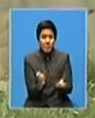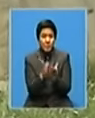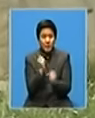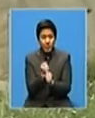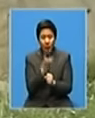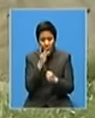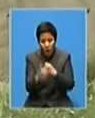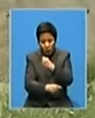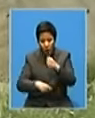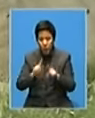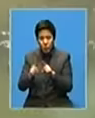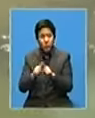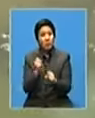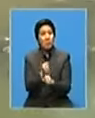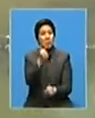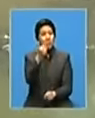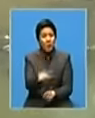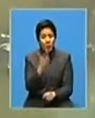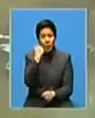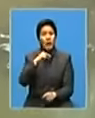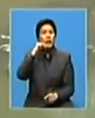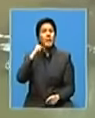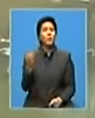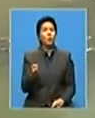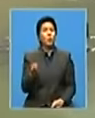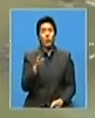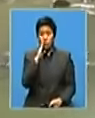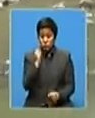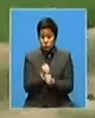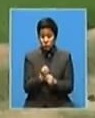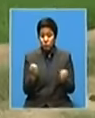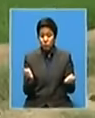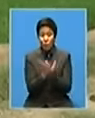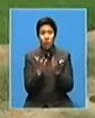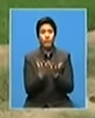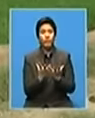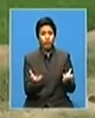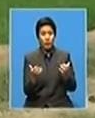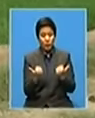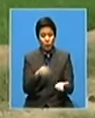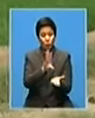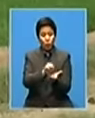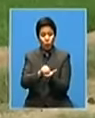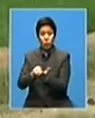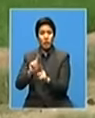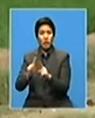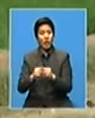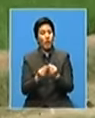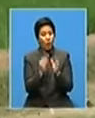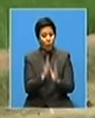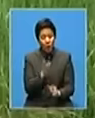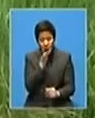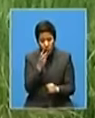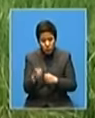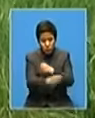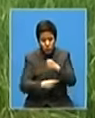อการทำนาปลังนะครับอาจจะทำไม่ได้เพราะว่าน้ำมันน้อยทำไปก็เสียหายนะครับก็จะนำข้อมูลเหล่านี้ให้ชาวนาได้รับทราบนะ